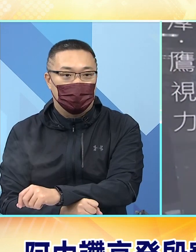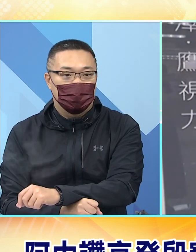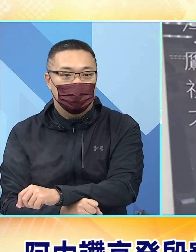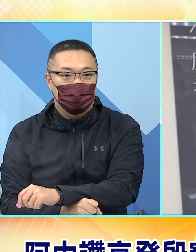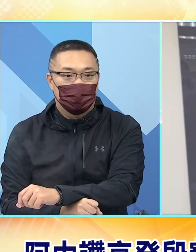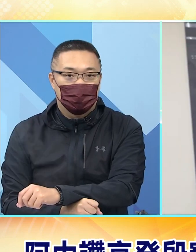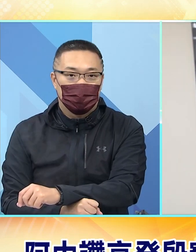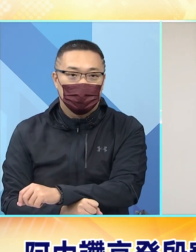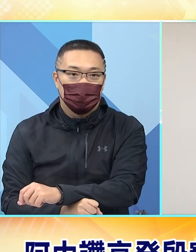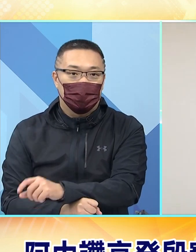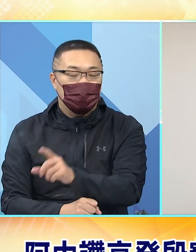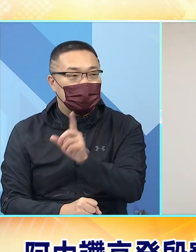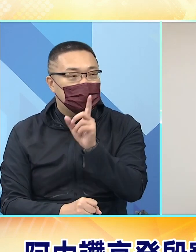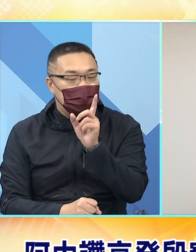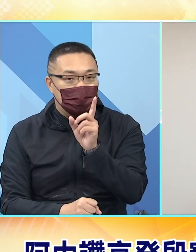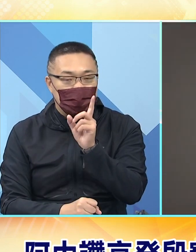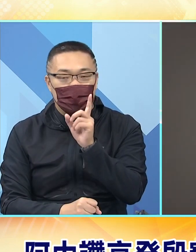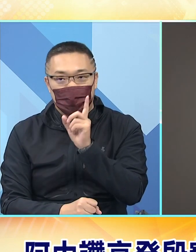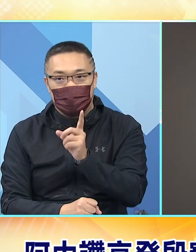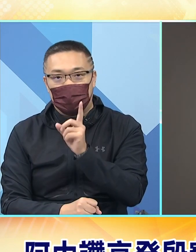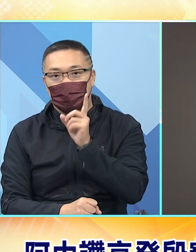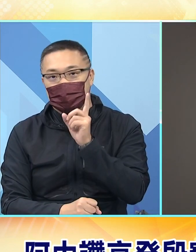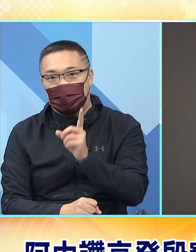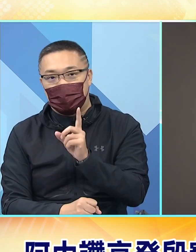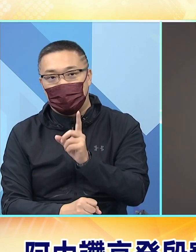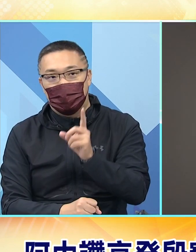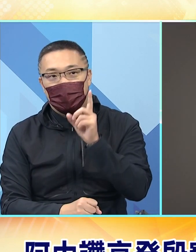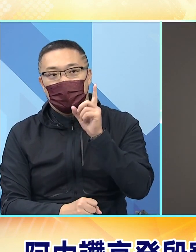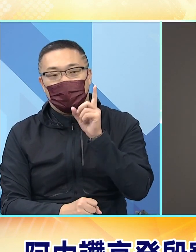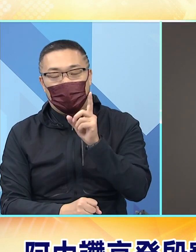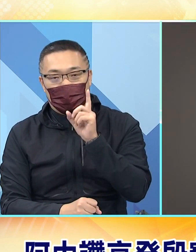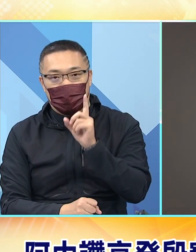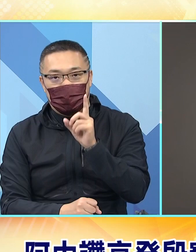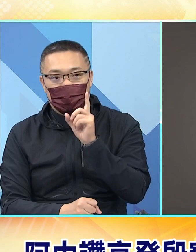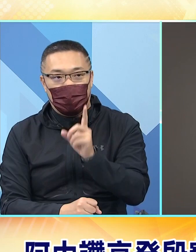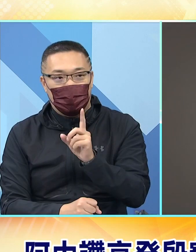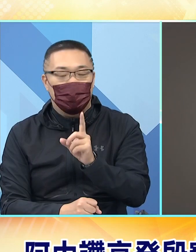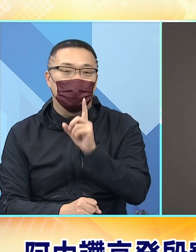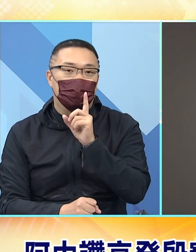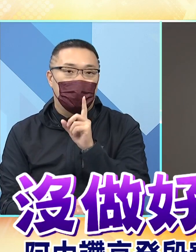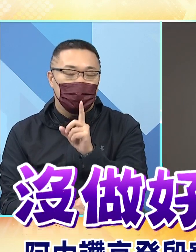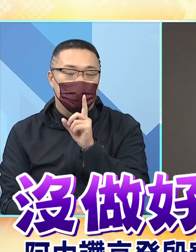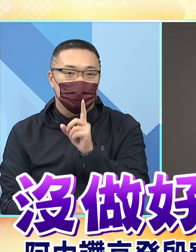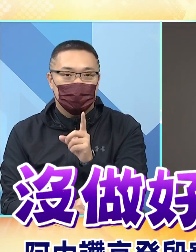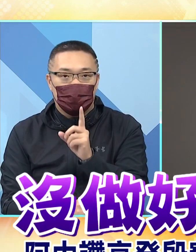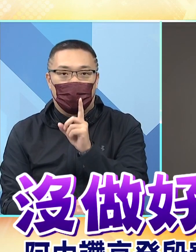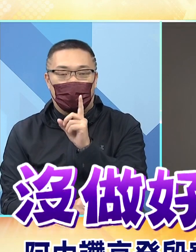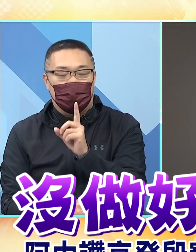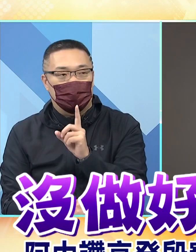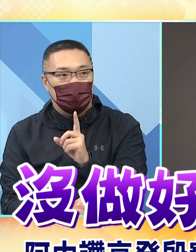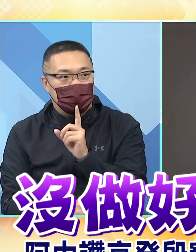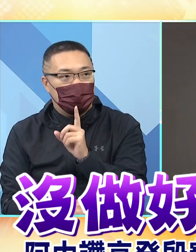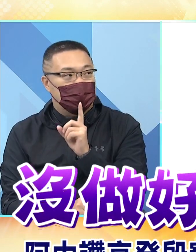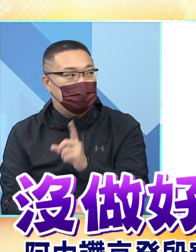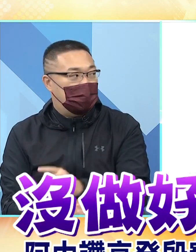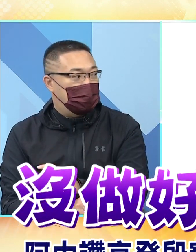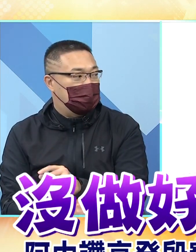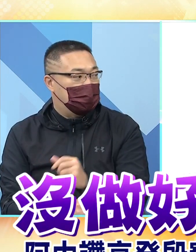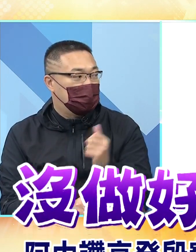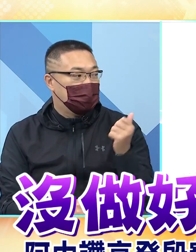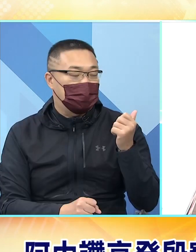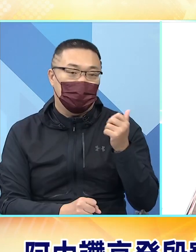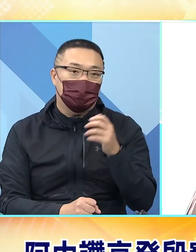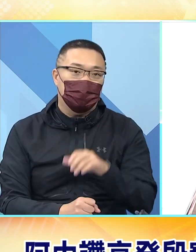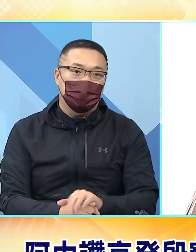好？我觉得现在的问题就在于，我们的卫福部没有做好最基础的查